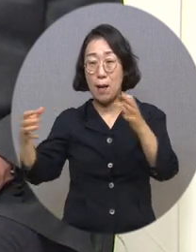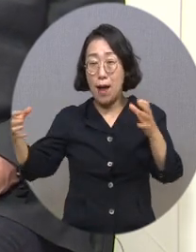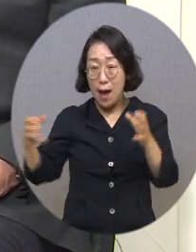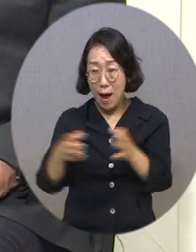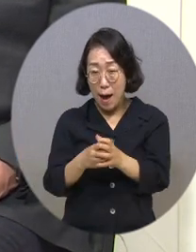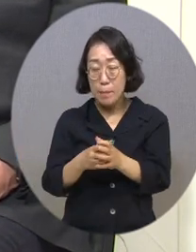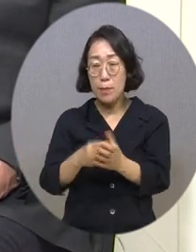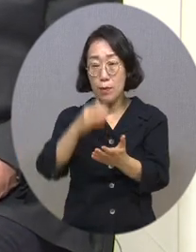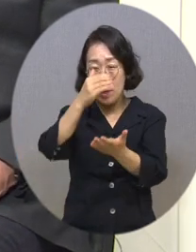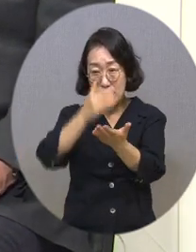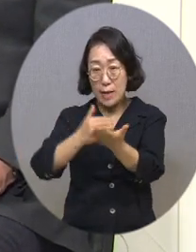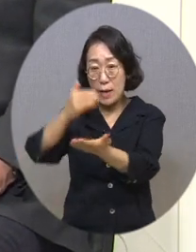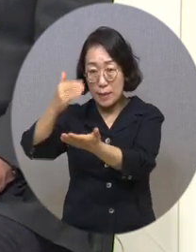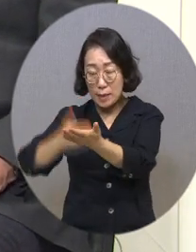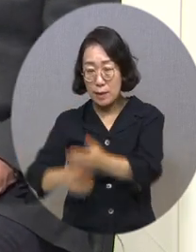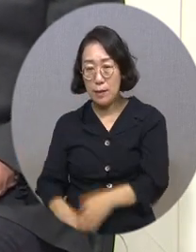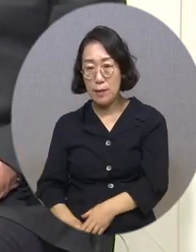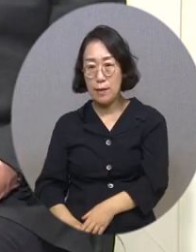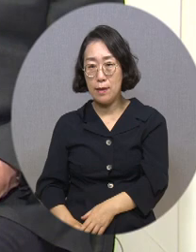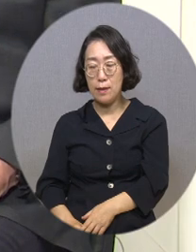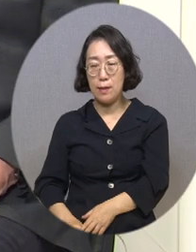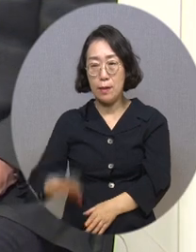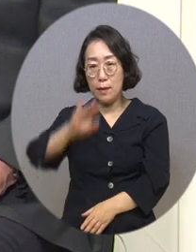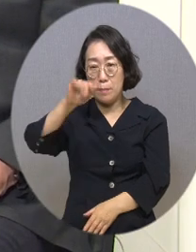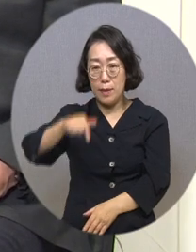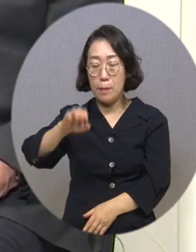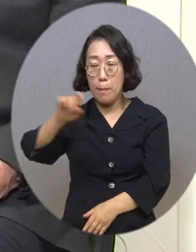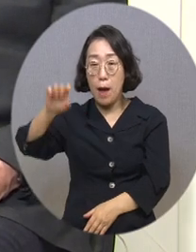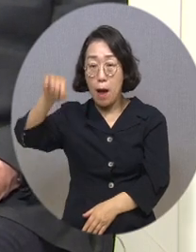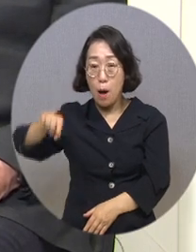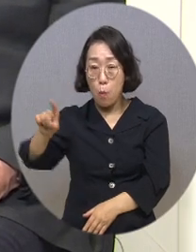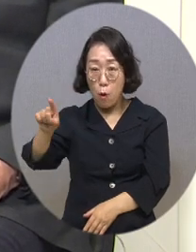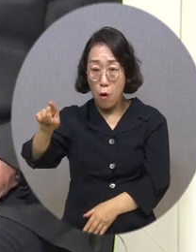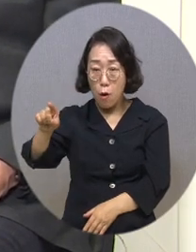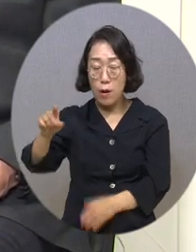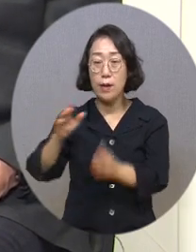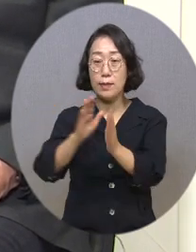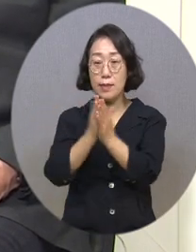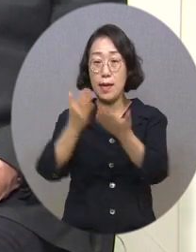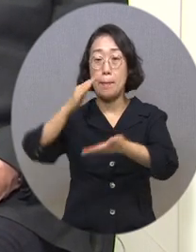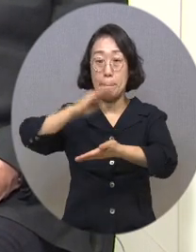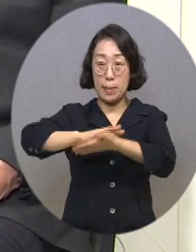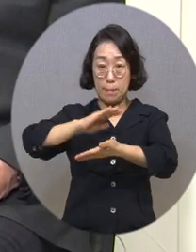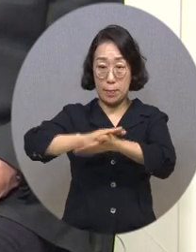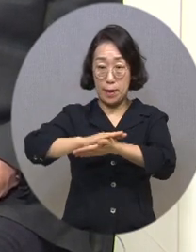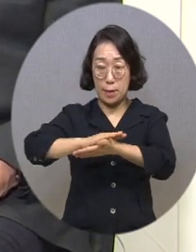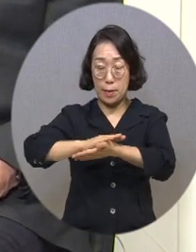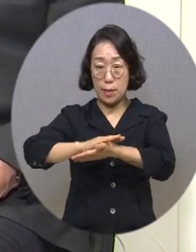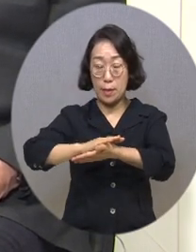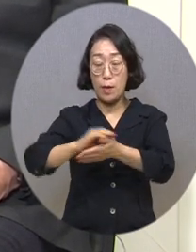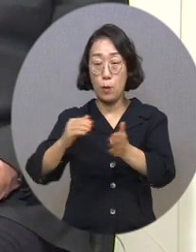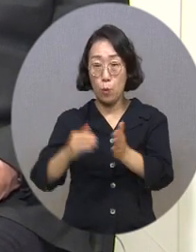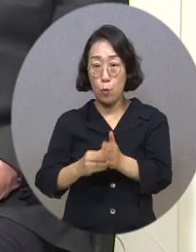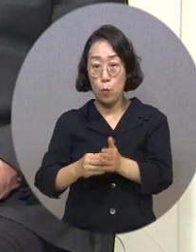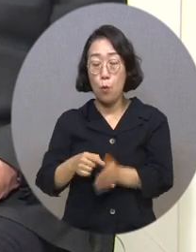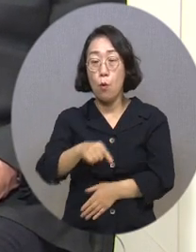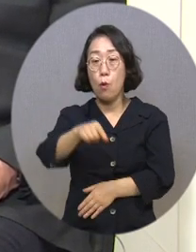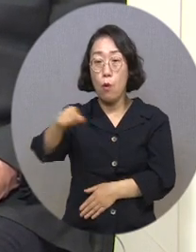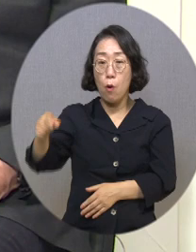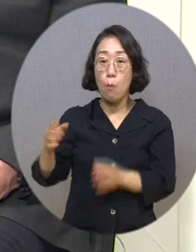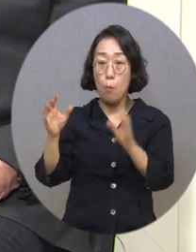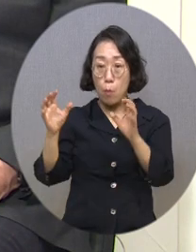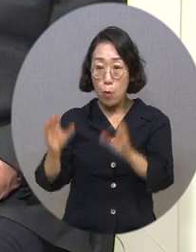냈어요. 그래요? 빅 파워라는 책을 냈고 그 책을 그 여성분들 CEO분들만